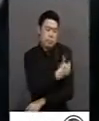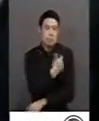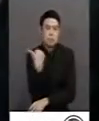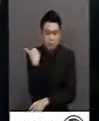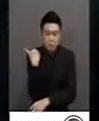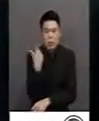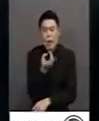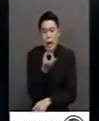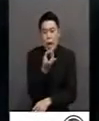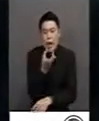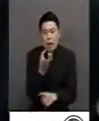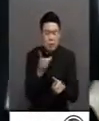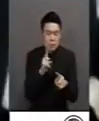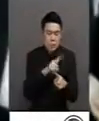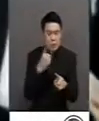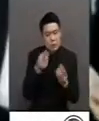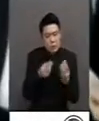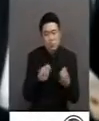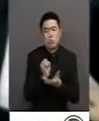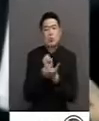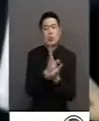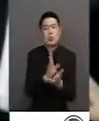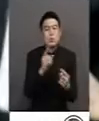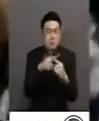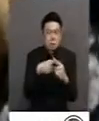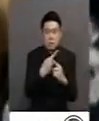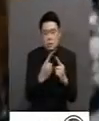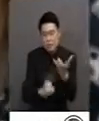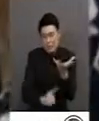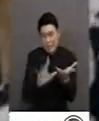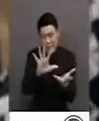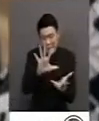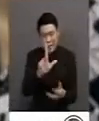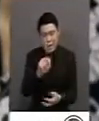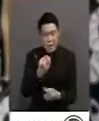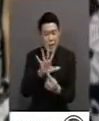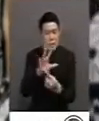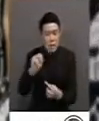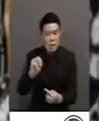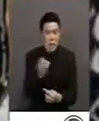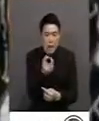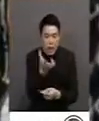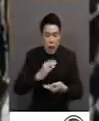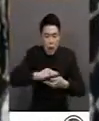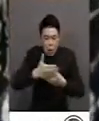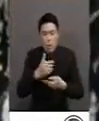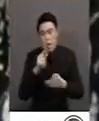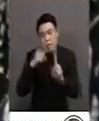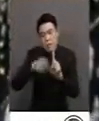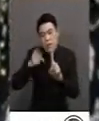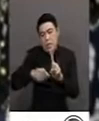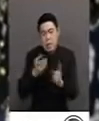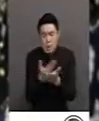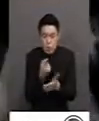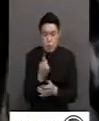คะข้าวสารนี้ทางโรงพยาบาลได้บริจาคไปเป็นจำนวน5ตันเข้ากล่อง 1,000 กล่องและก็เงินสดจำน